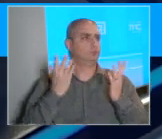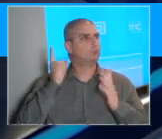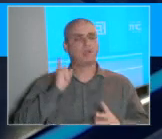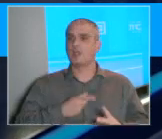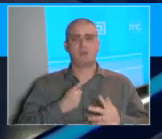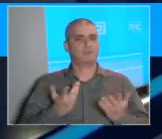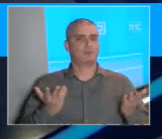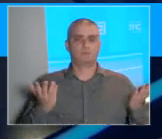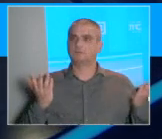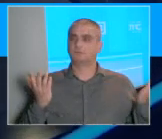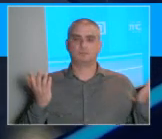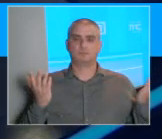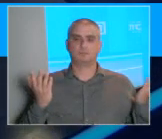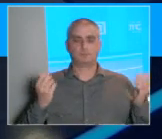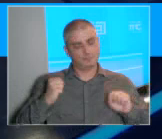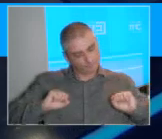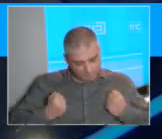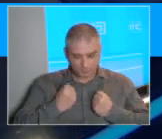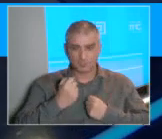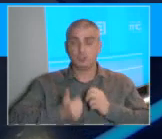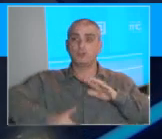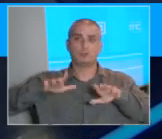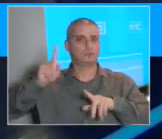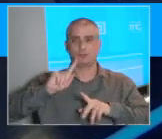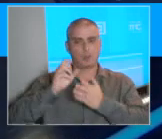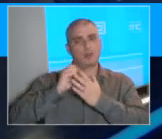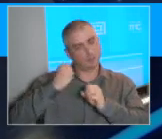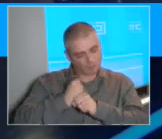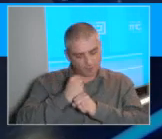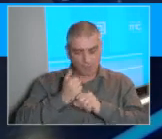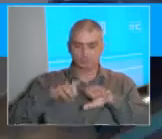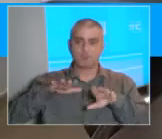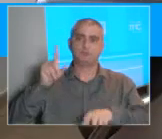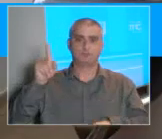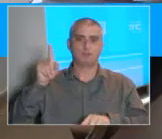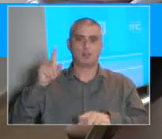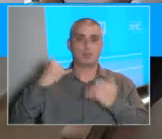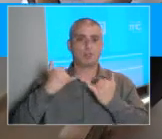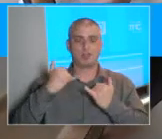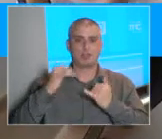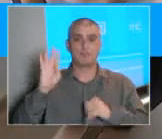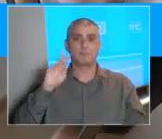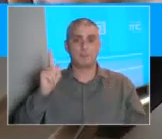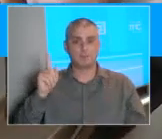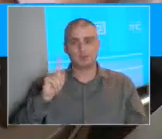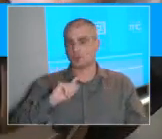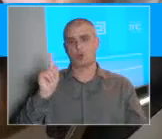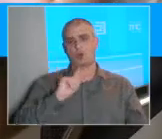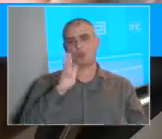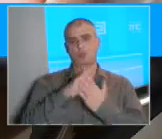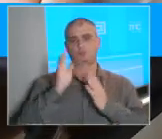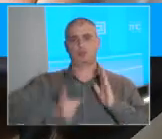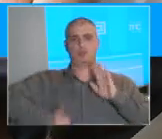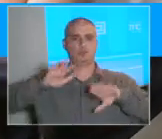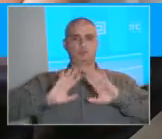חייב להדיח או לפעול לזה שראש הממשלה, לא להדיח, לפעול לזה שראש הממשלה הנוכחי בנימין נתניהו לא ימשיך להיות